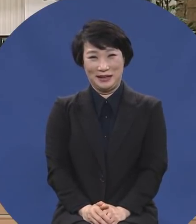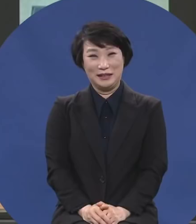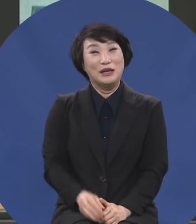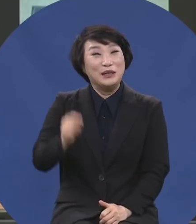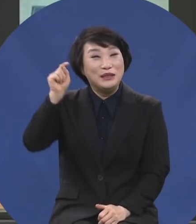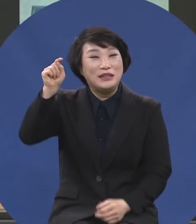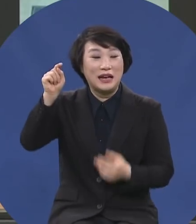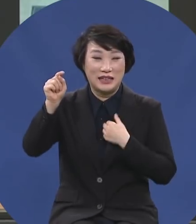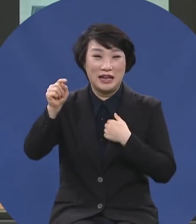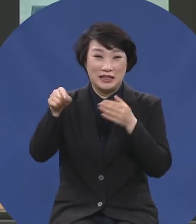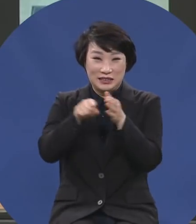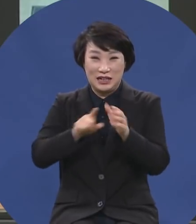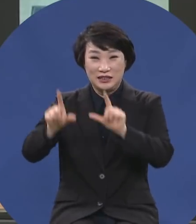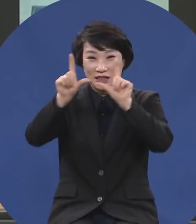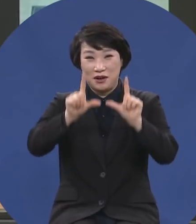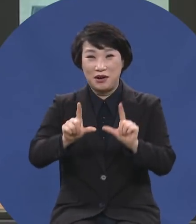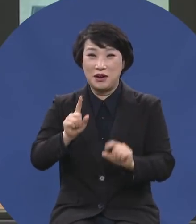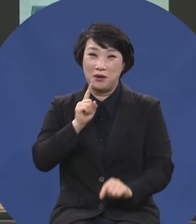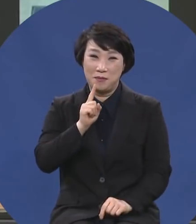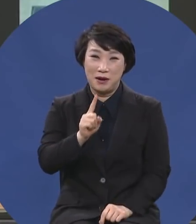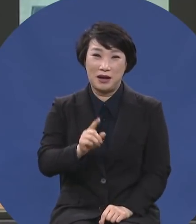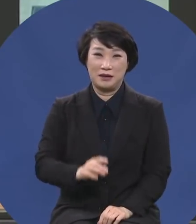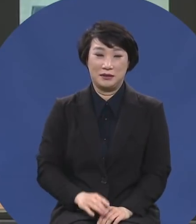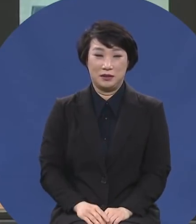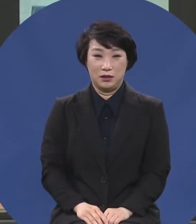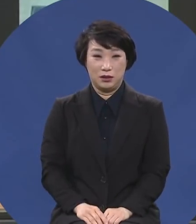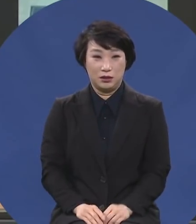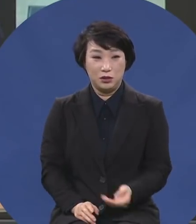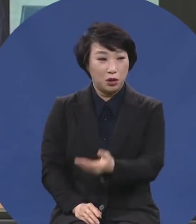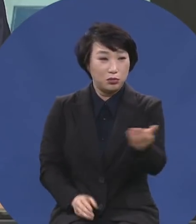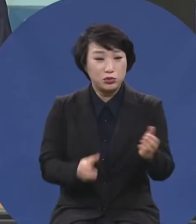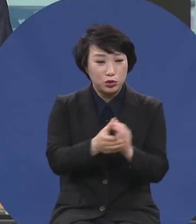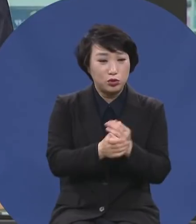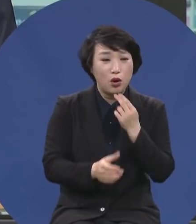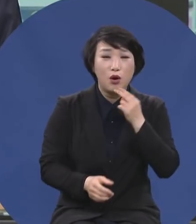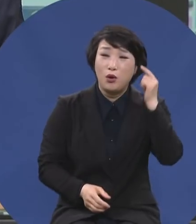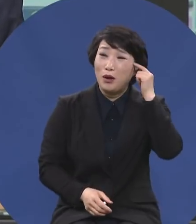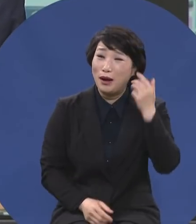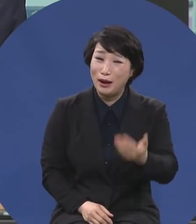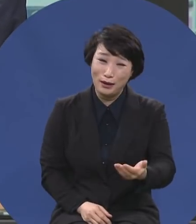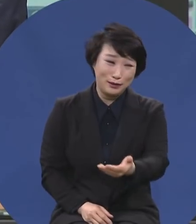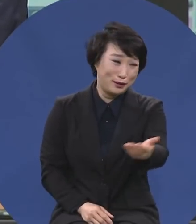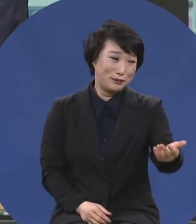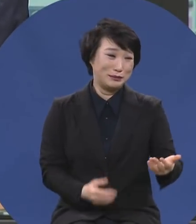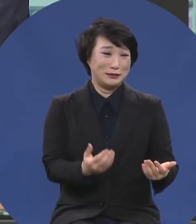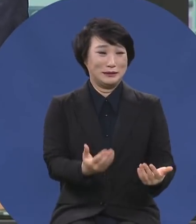그게 신앙생활이에요. 근데 기도하는 이유가 뭐예요?